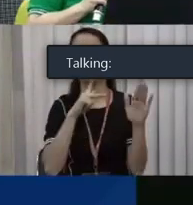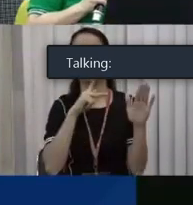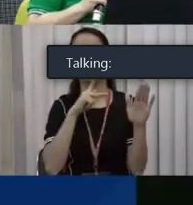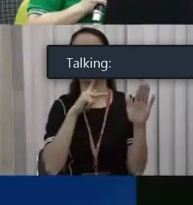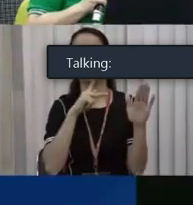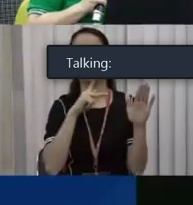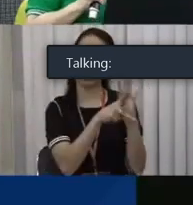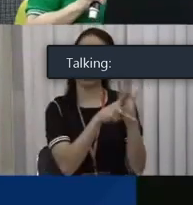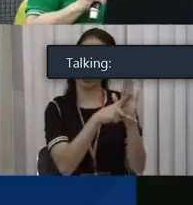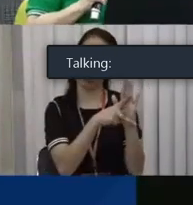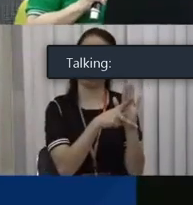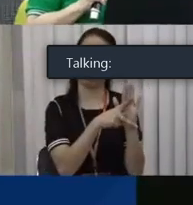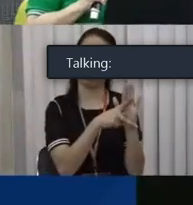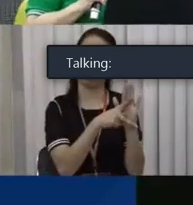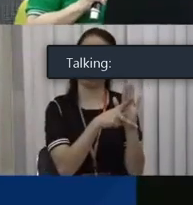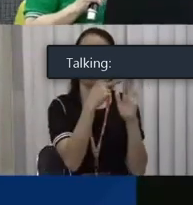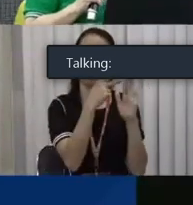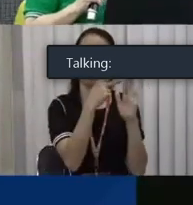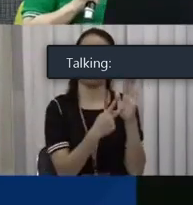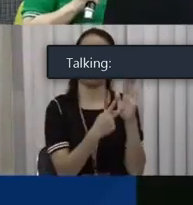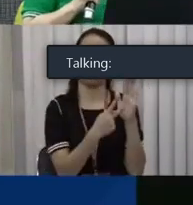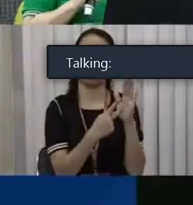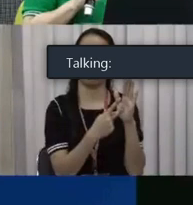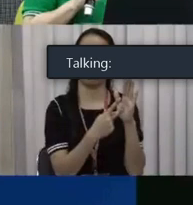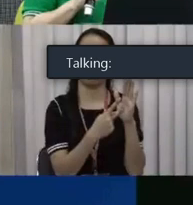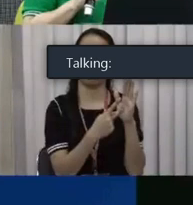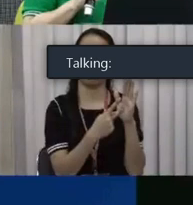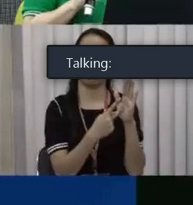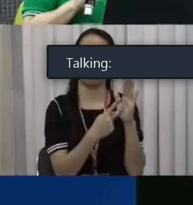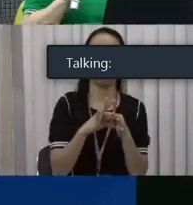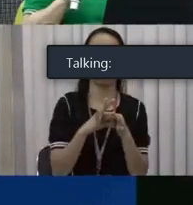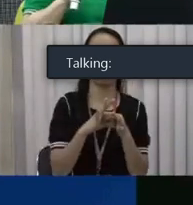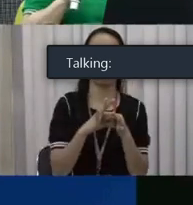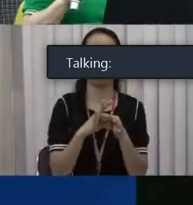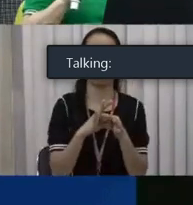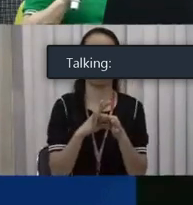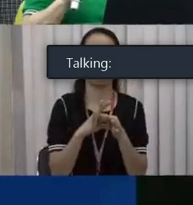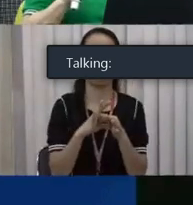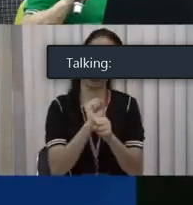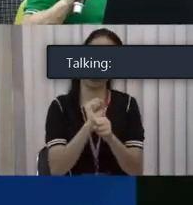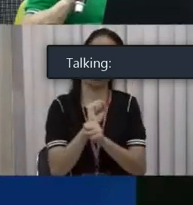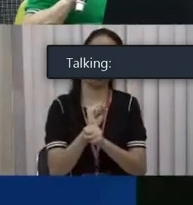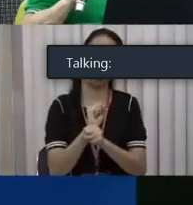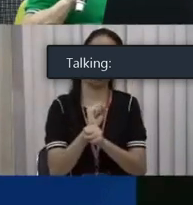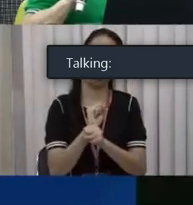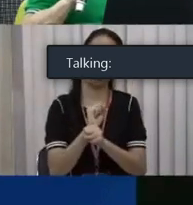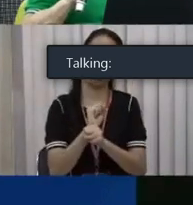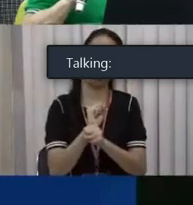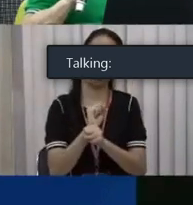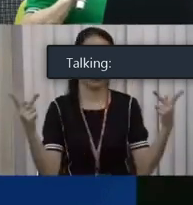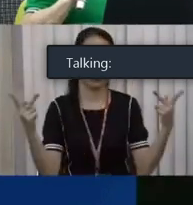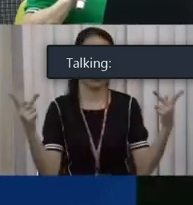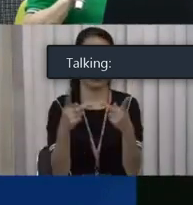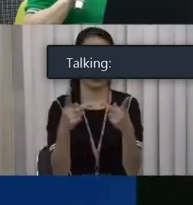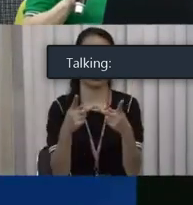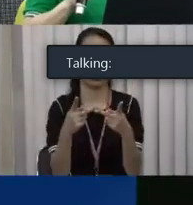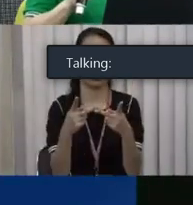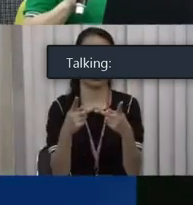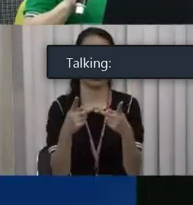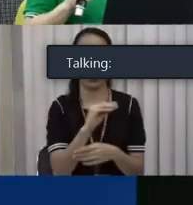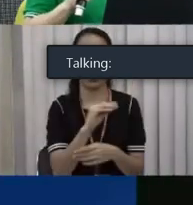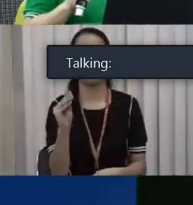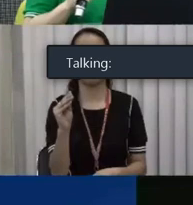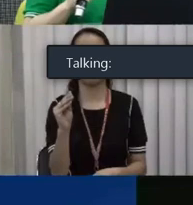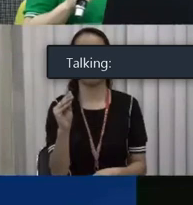firms ethical standards. Unsa may mga prinsipyo dinha nga mga tao? Unsa may mga belief or mga behavior